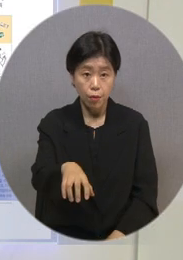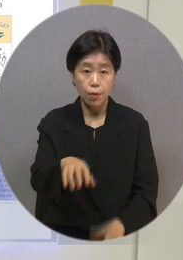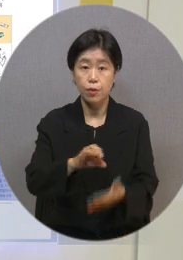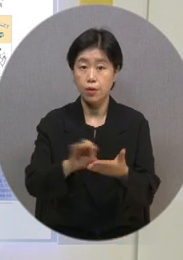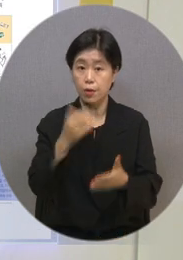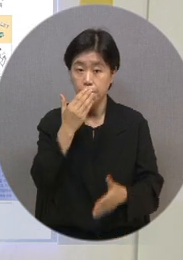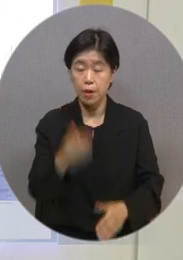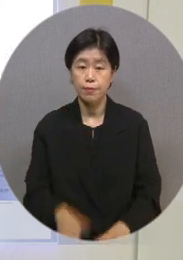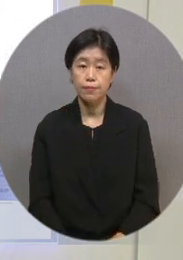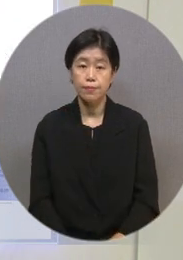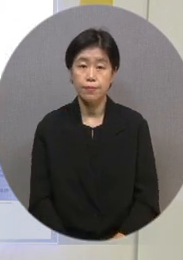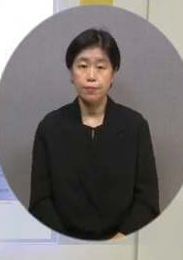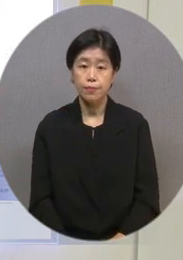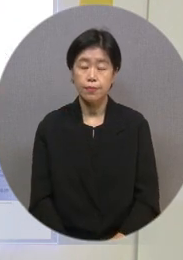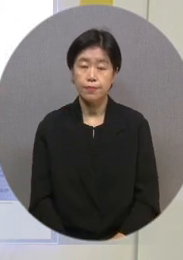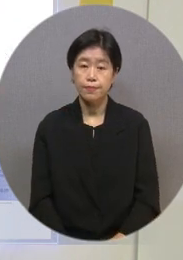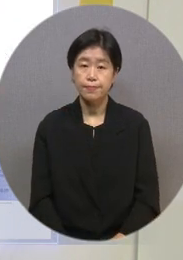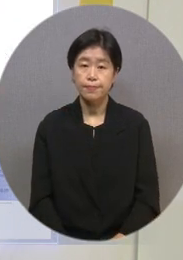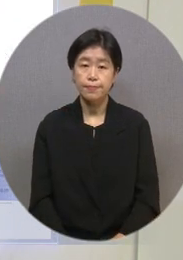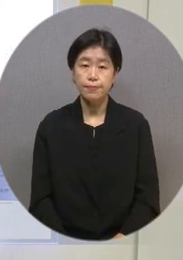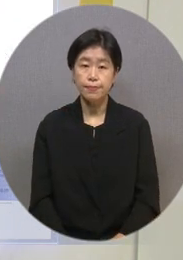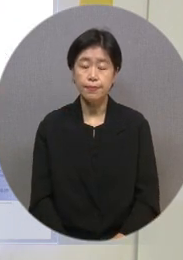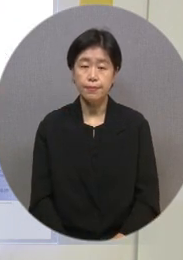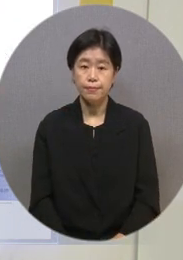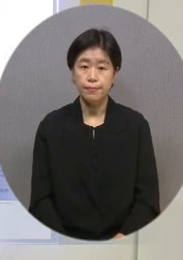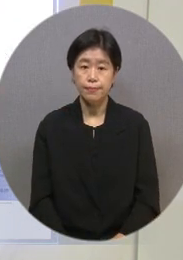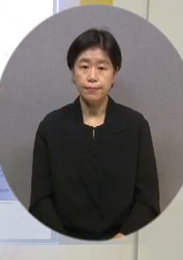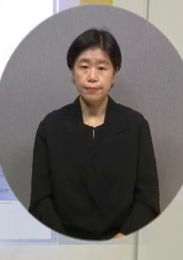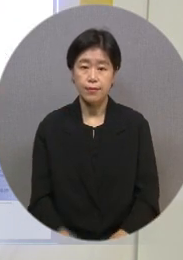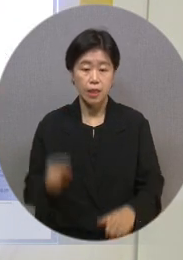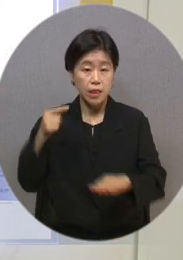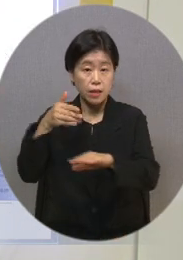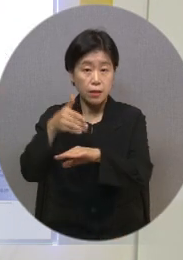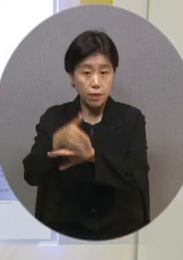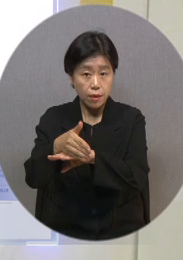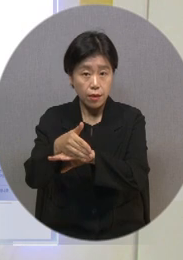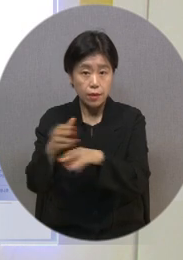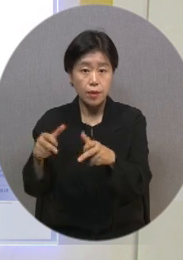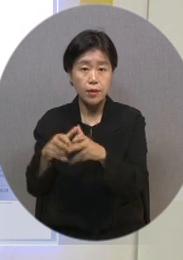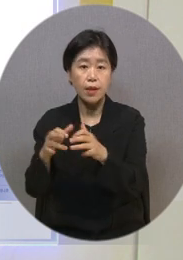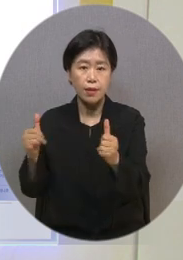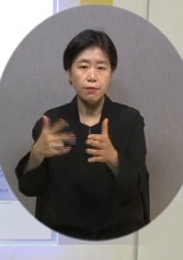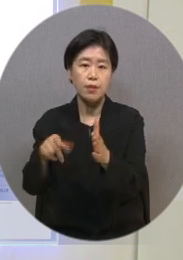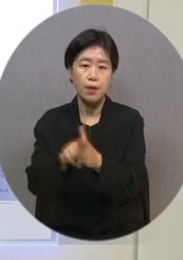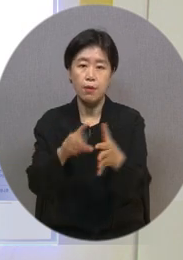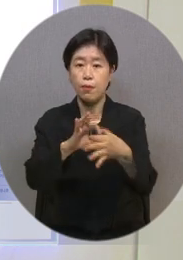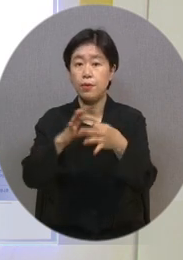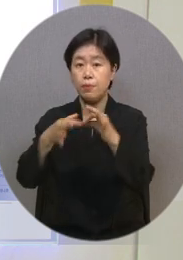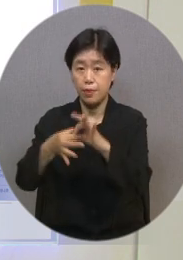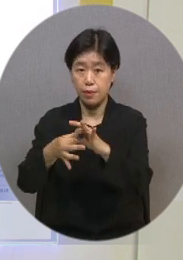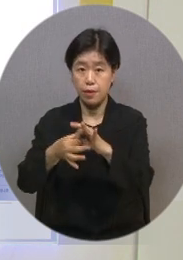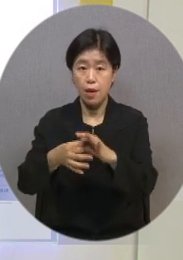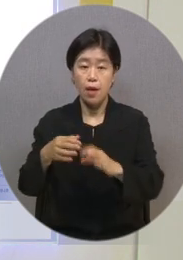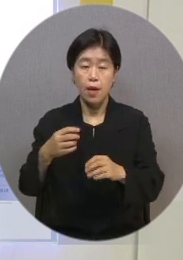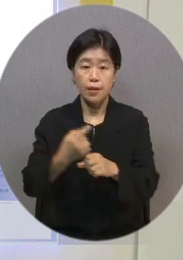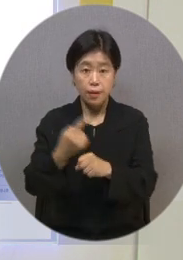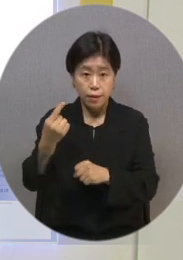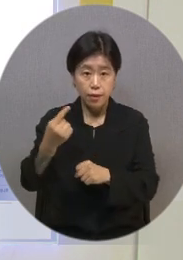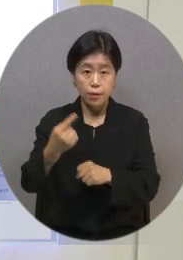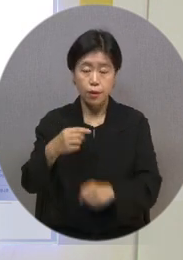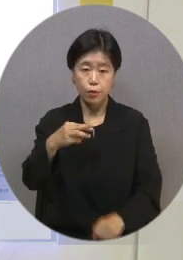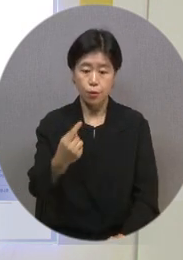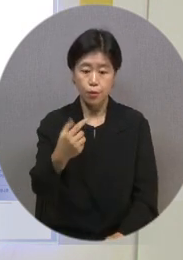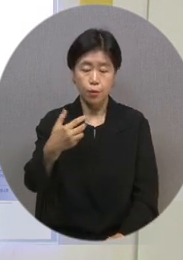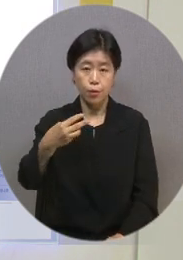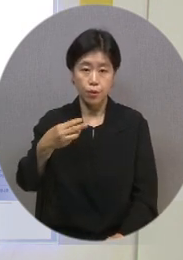등입니다 계속해서 12면 소식입니다 스페셜 올림픽코리아 가 2025 토리노 스페셜 올림픽 세계